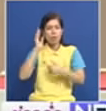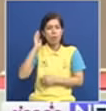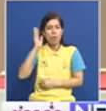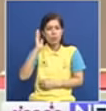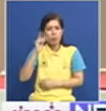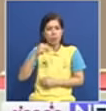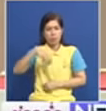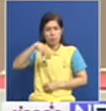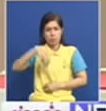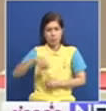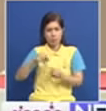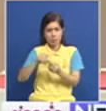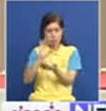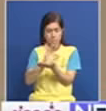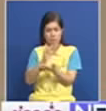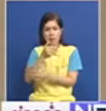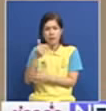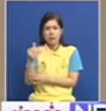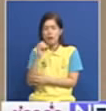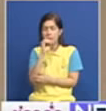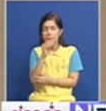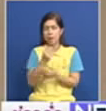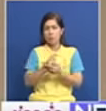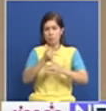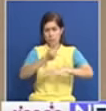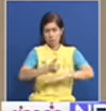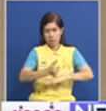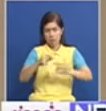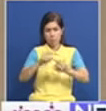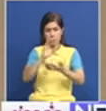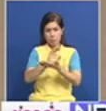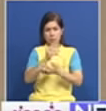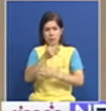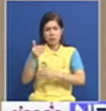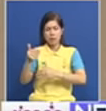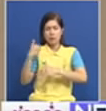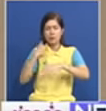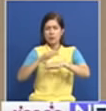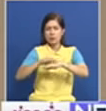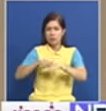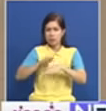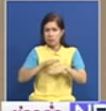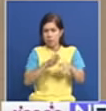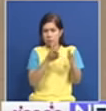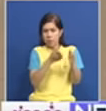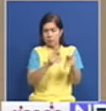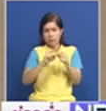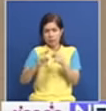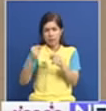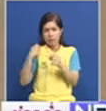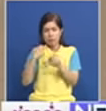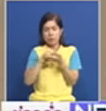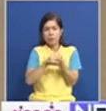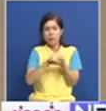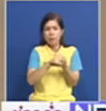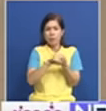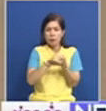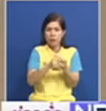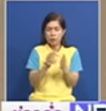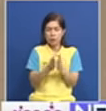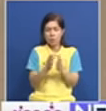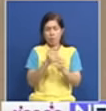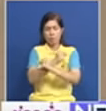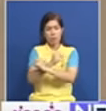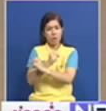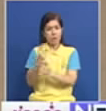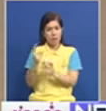ติเปิดเผยว่าผู้บัญชาการตำรวจแห่งชาติกำชับให้เจ้าหน้าที่ทุกหน่วยเตรียมความพร้อมอำนวยความสะดวกและรักษาความปลอดภัย